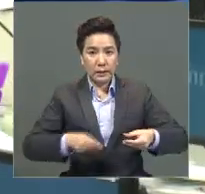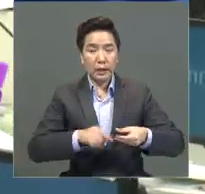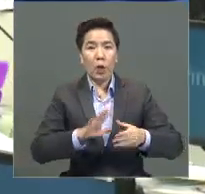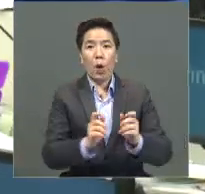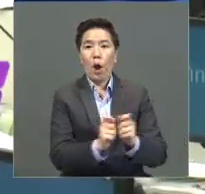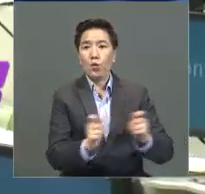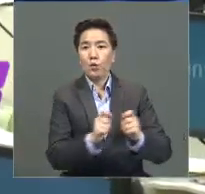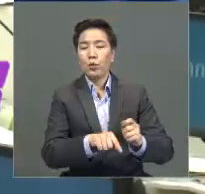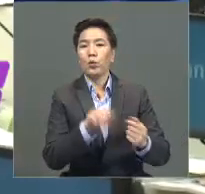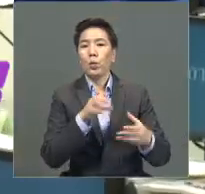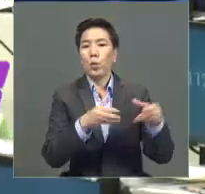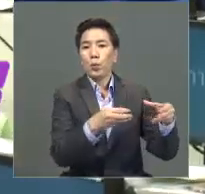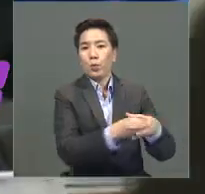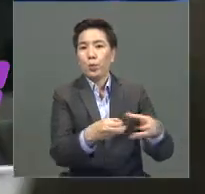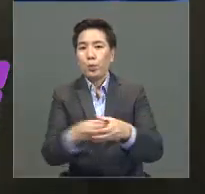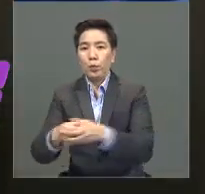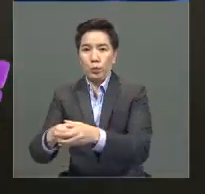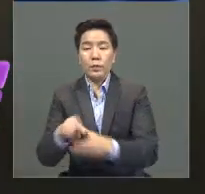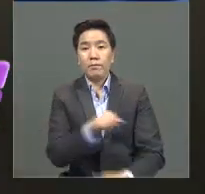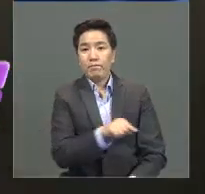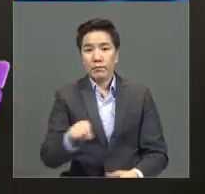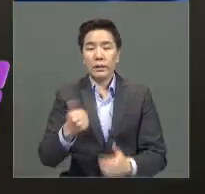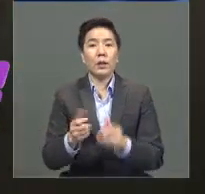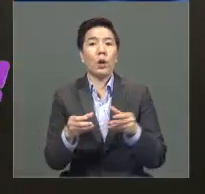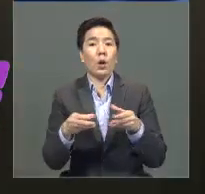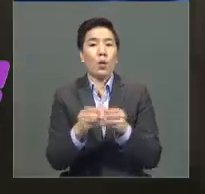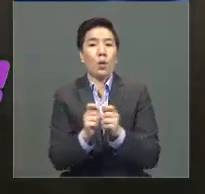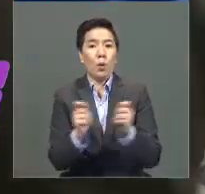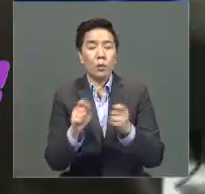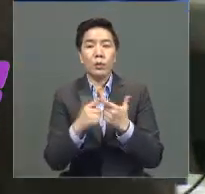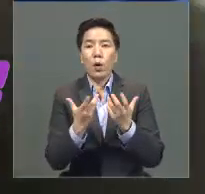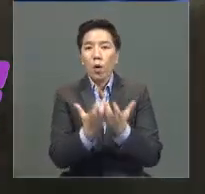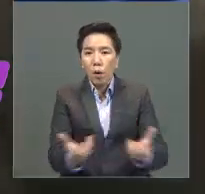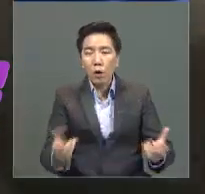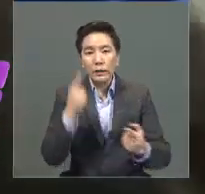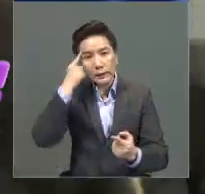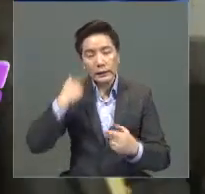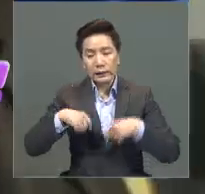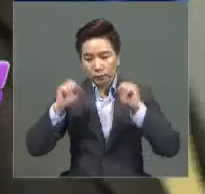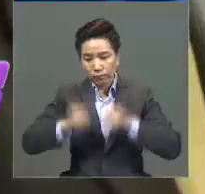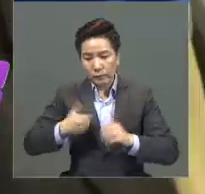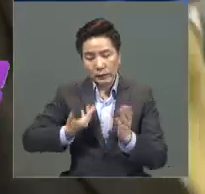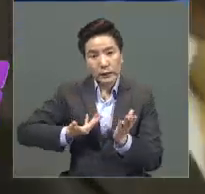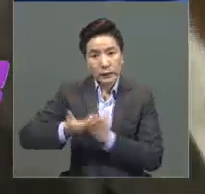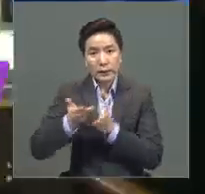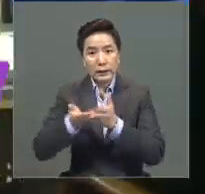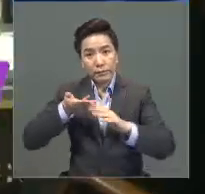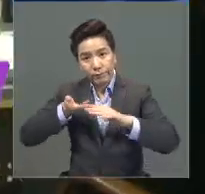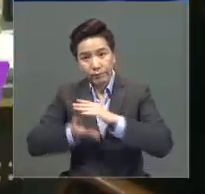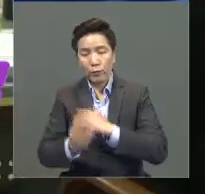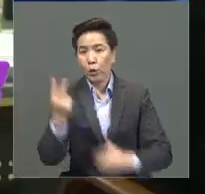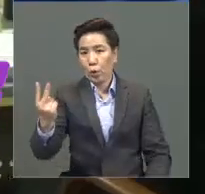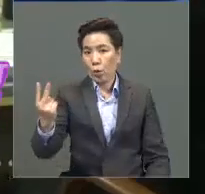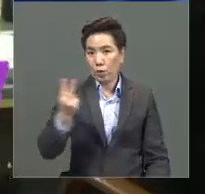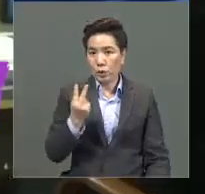ของอนุกรรมการคณะต่างๆโดยเฉพาะคณะอนุกรรมาธิการครุภัณฑ์นะครับที่เห็นชอบงบประมาณการจัดซื้อเรือดำ